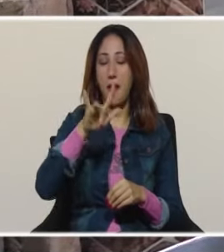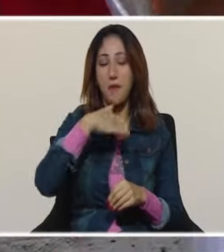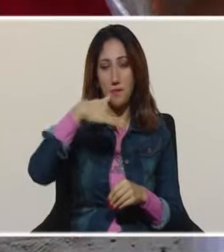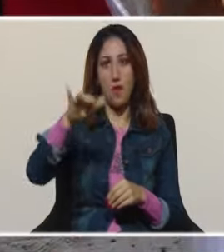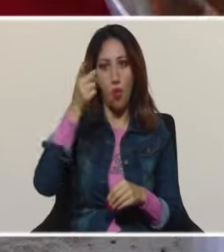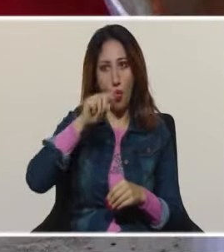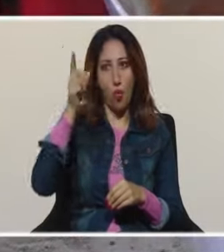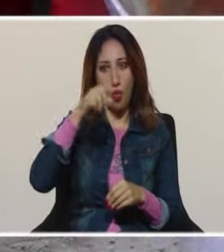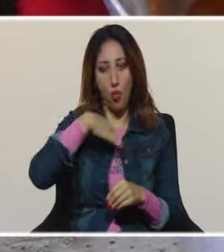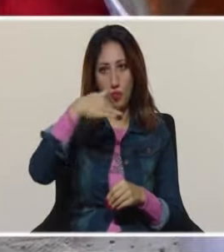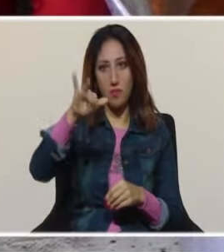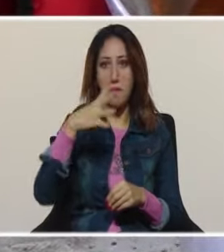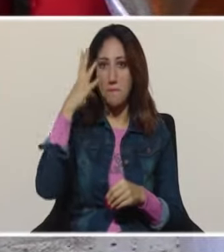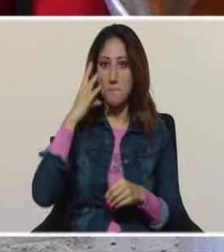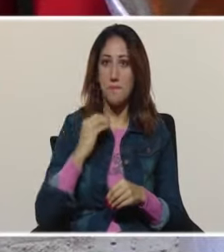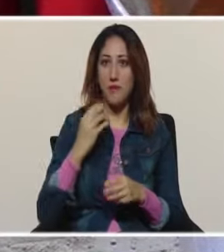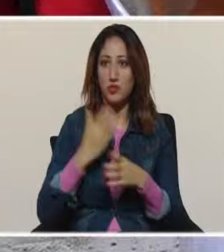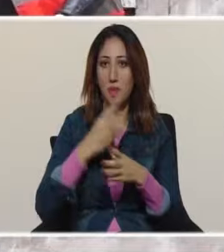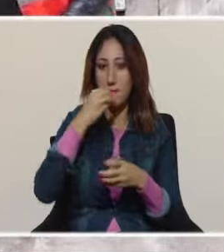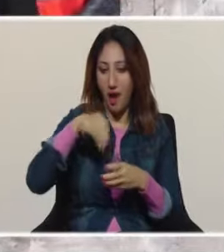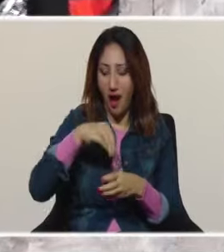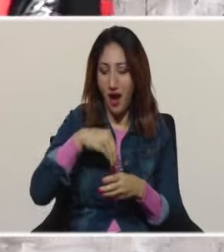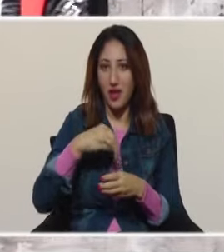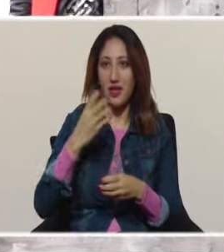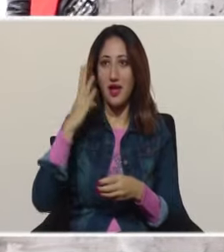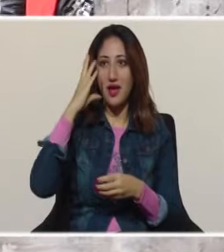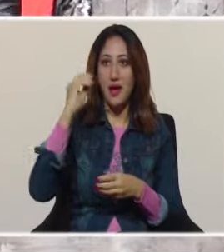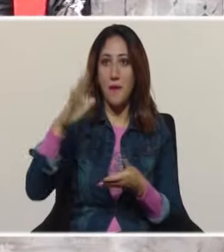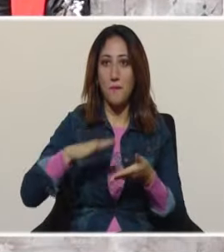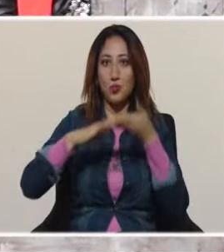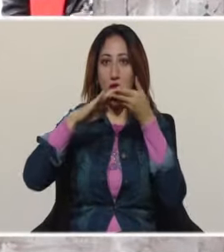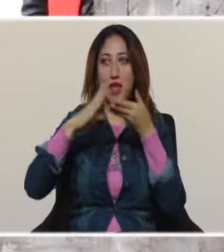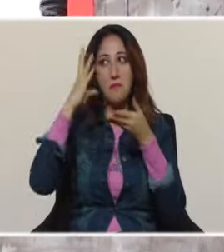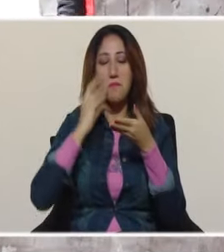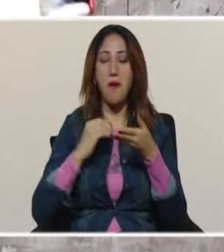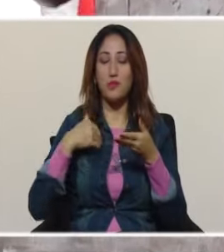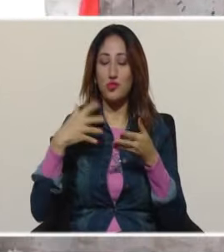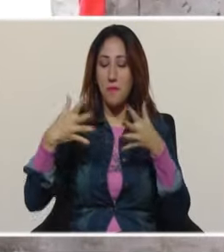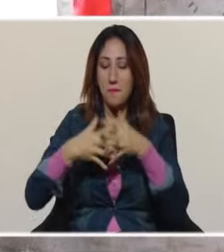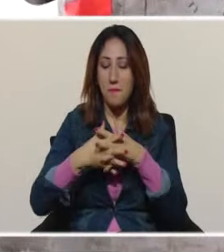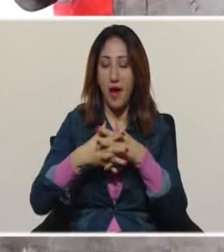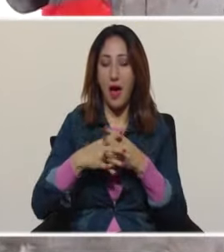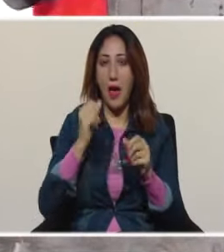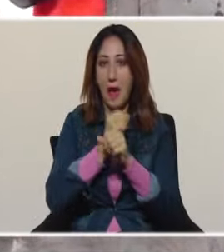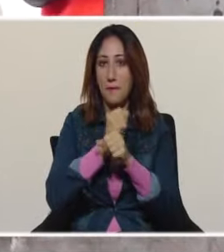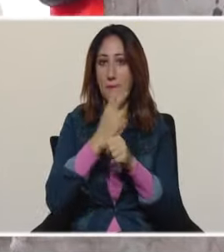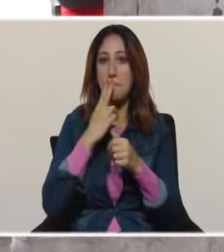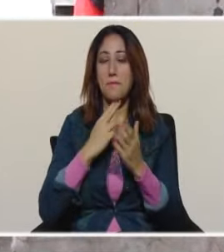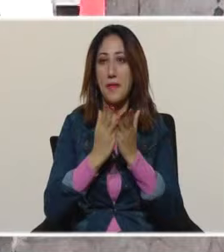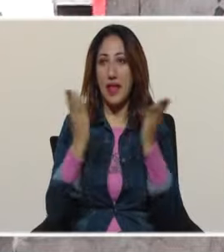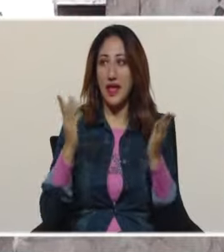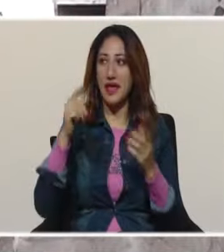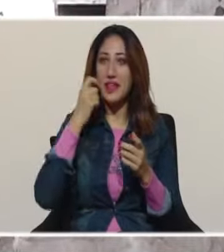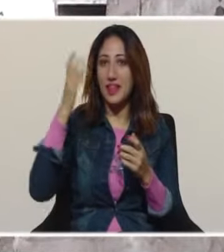يوم باجي هنا ببقى مبسوطه جدا انا وسعيده اما بساعد معاهم، وما بدي اي حد اكل وحد يدعي لي اي